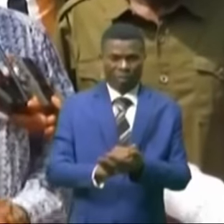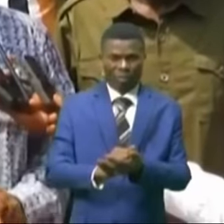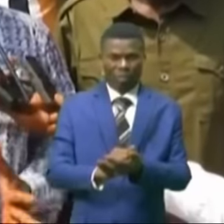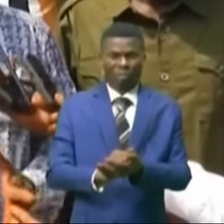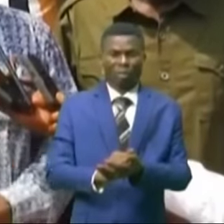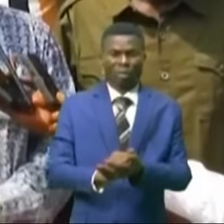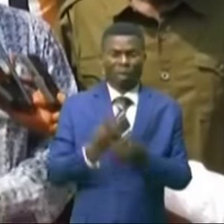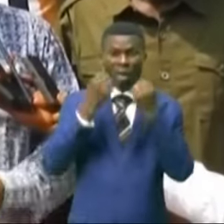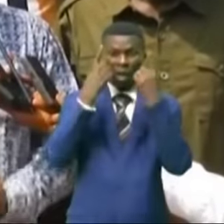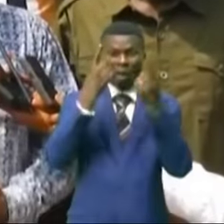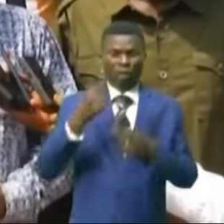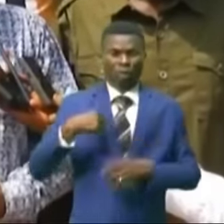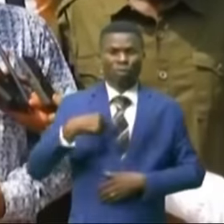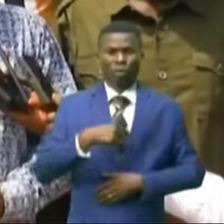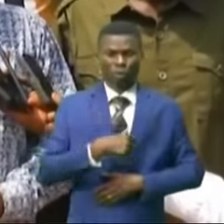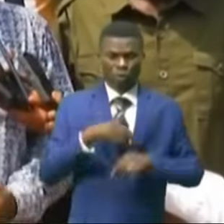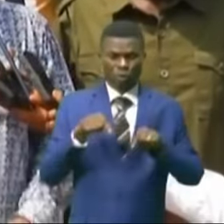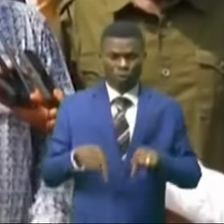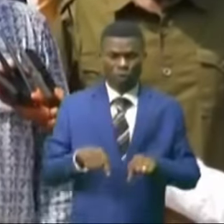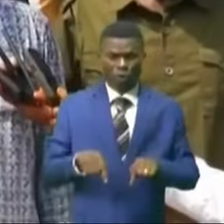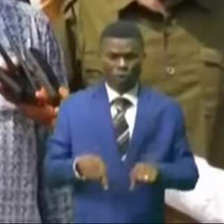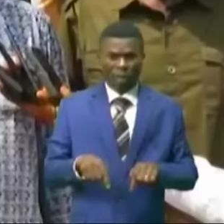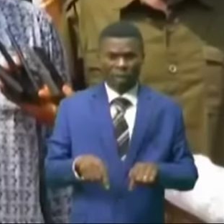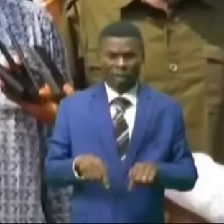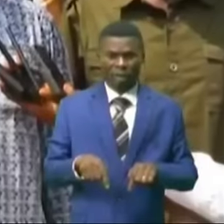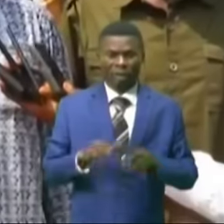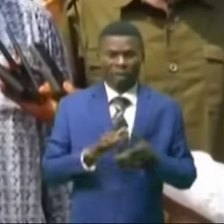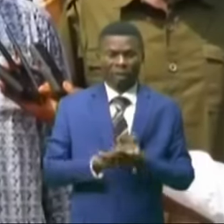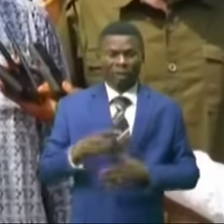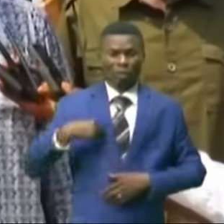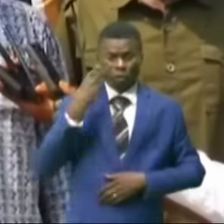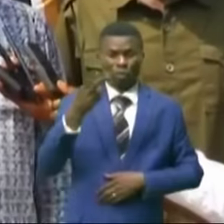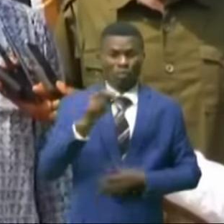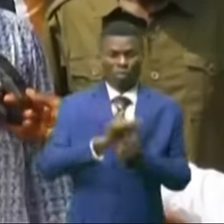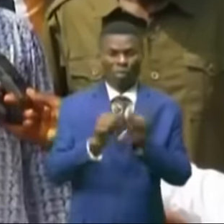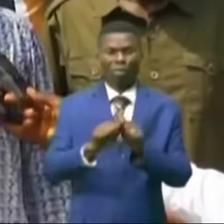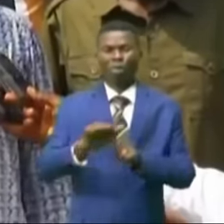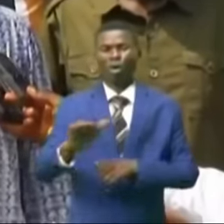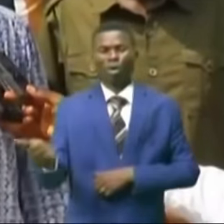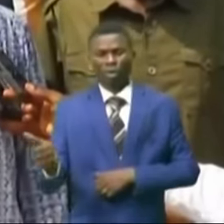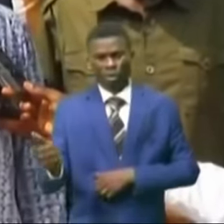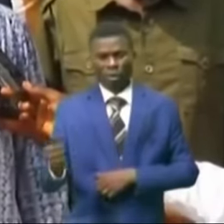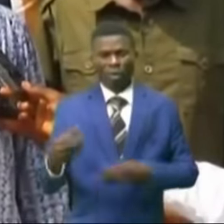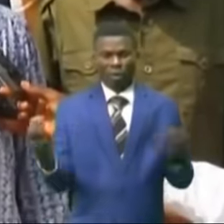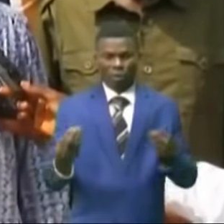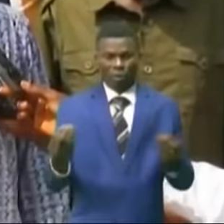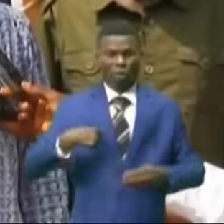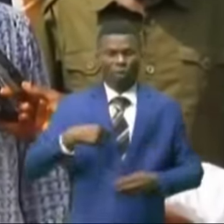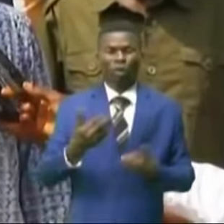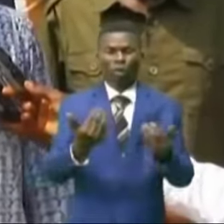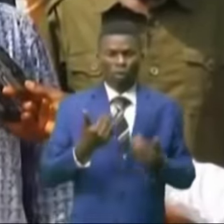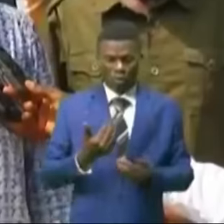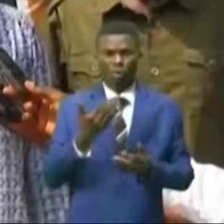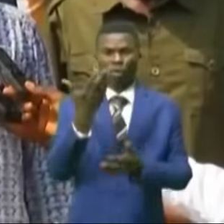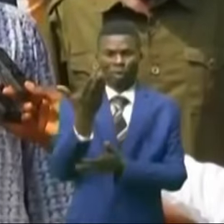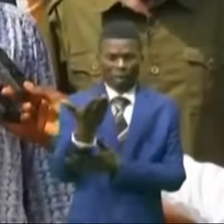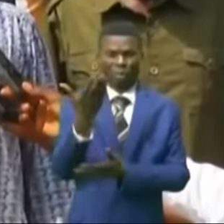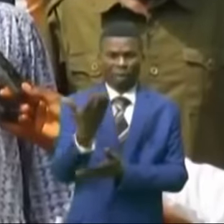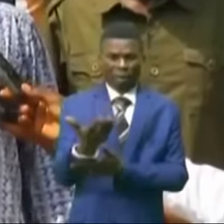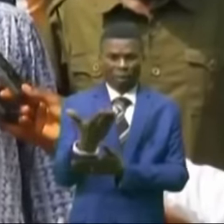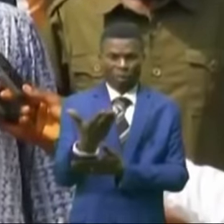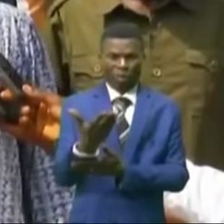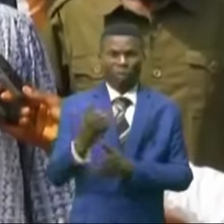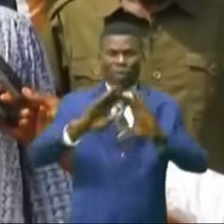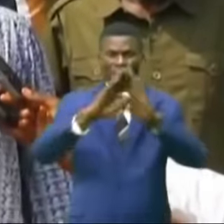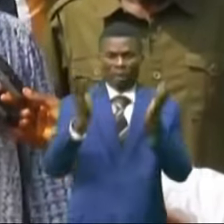notre surprise, aujourd'hui, nous vivons autre chose. C'est ainsi que nous voulons demander à